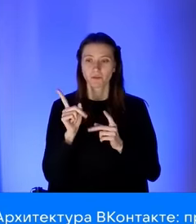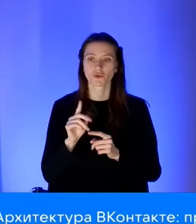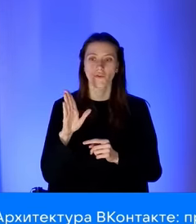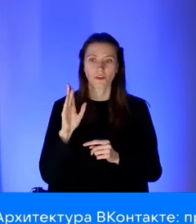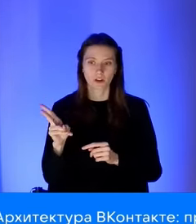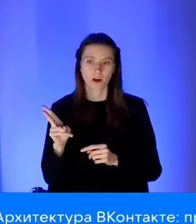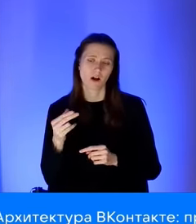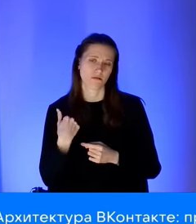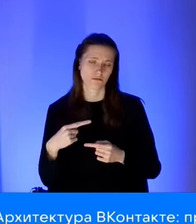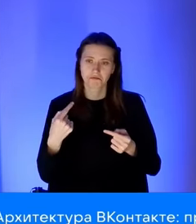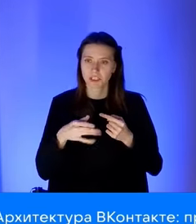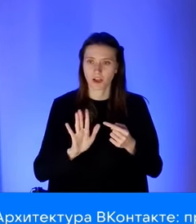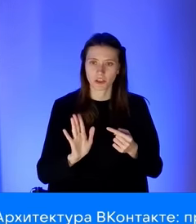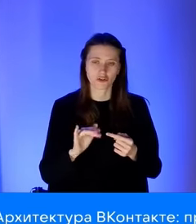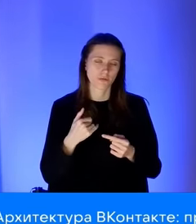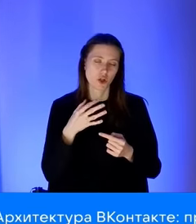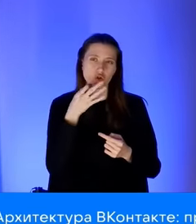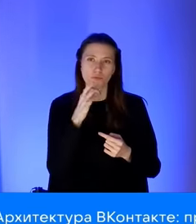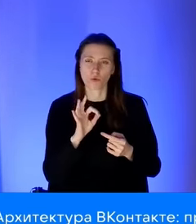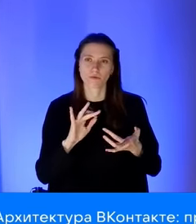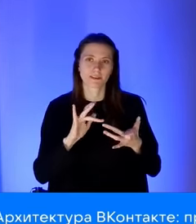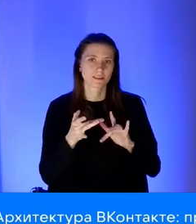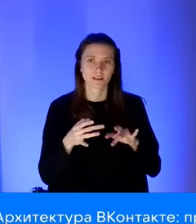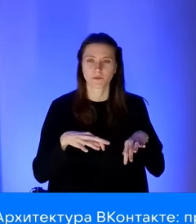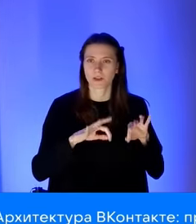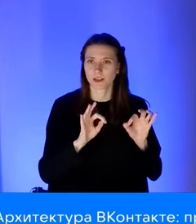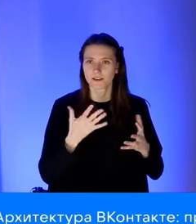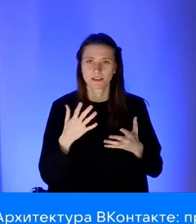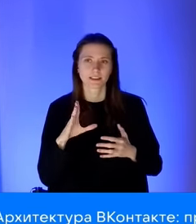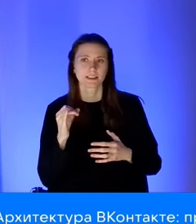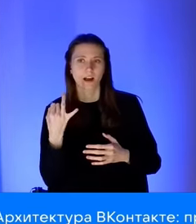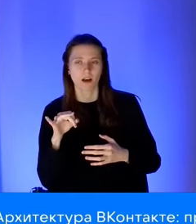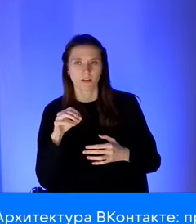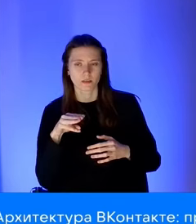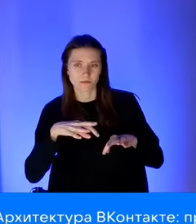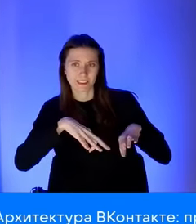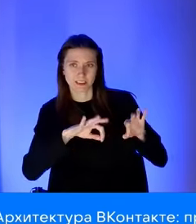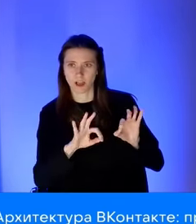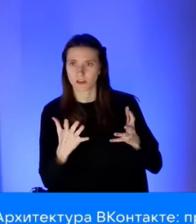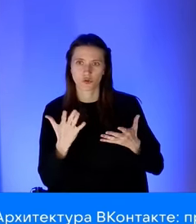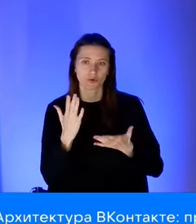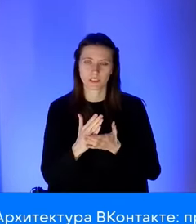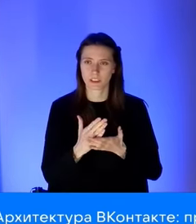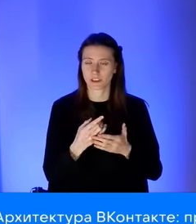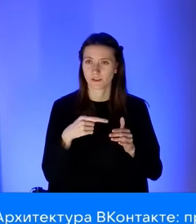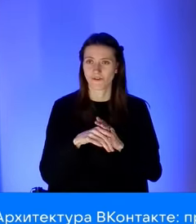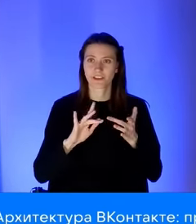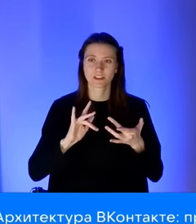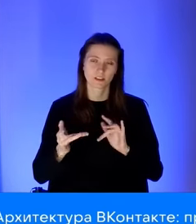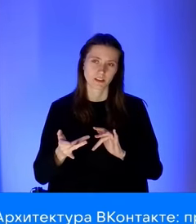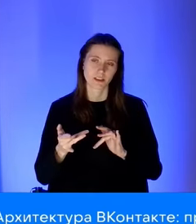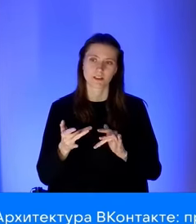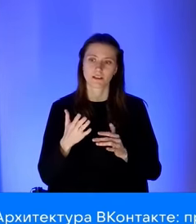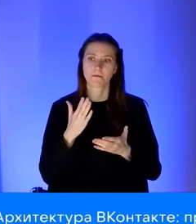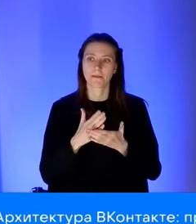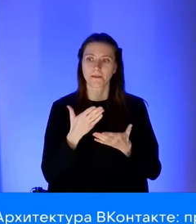отличим от любого интернет-магазина или любого веб-сайта который есть у нас в интернете это есть некоторые My